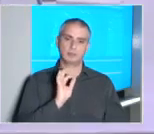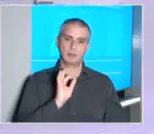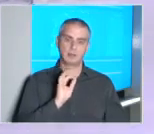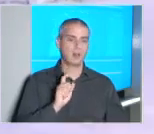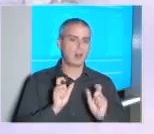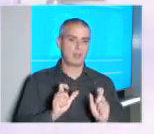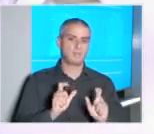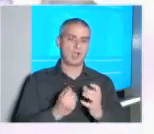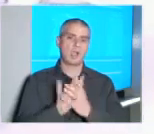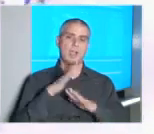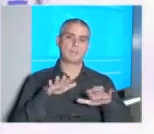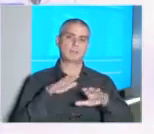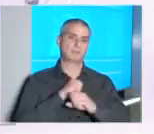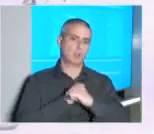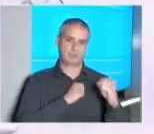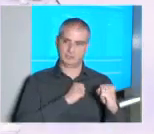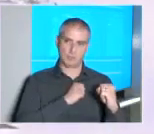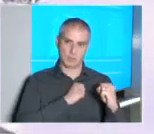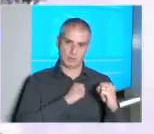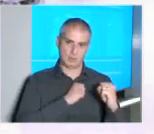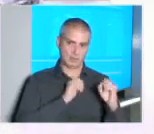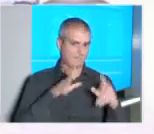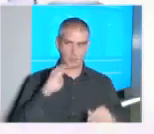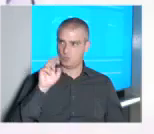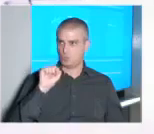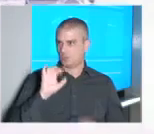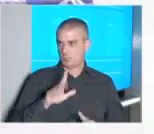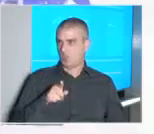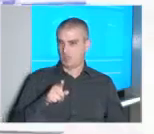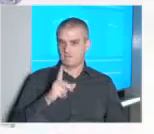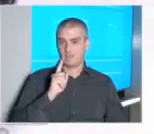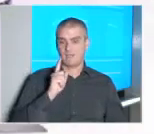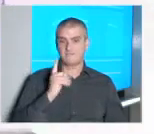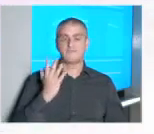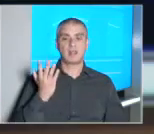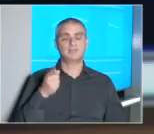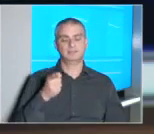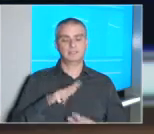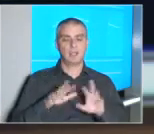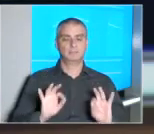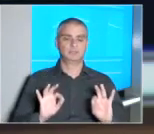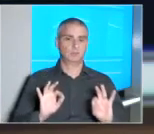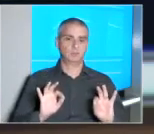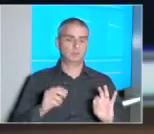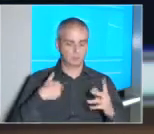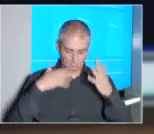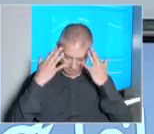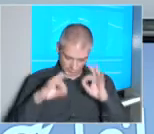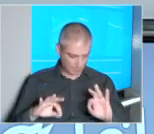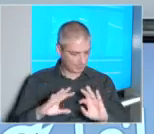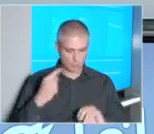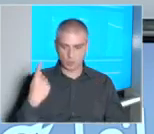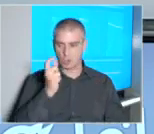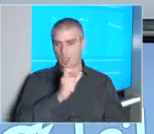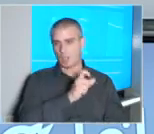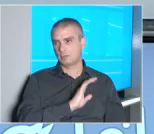למנוע הקמת ממשלת שמאל, למרות שמוסי לא אהב את זה, אבל זו המציאות. אני מכבד כל